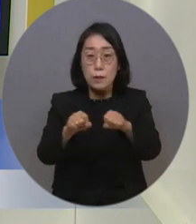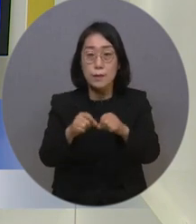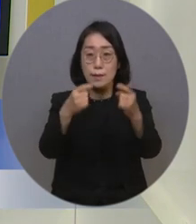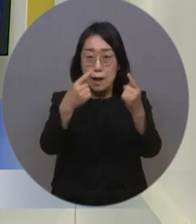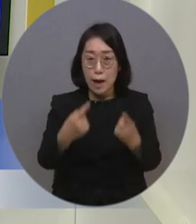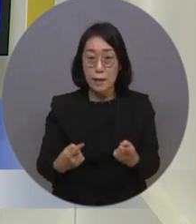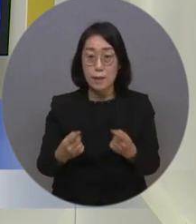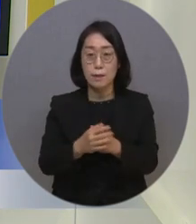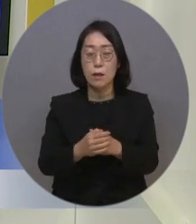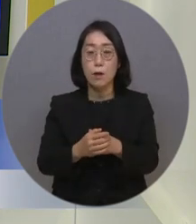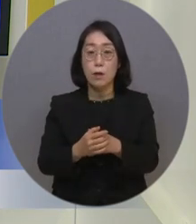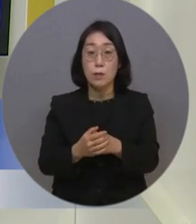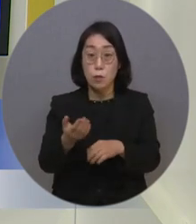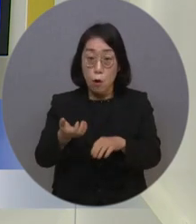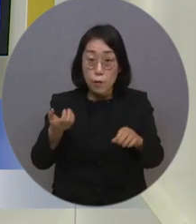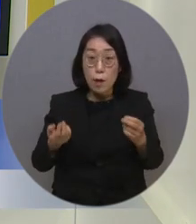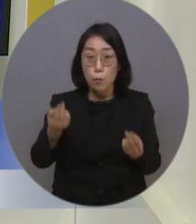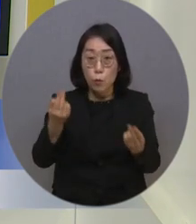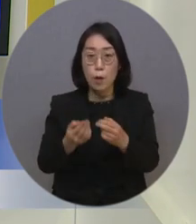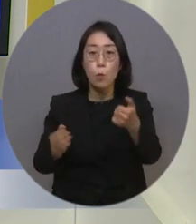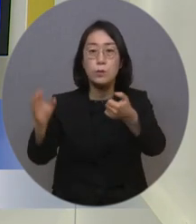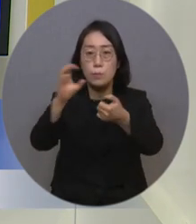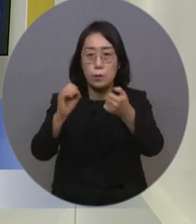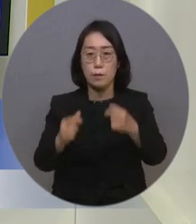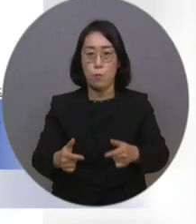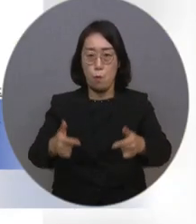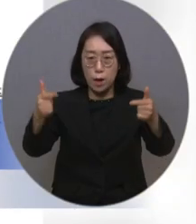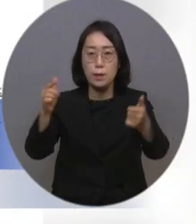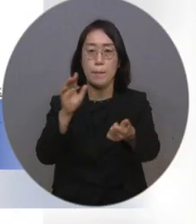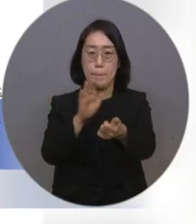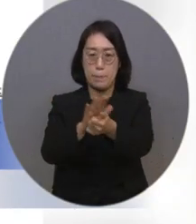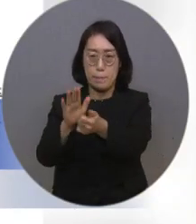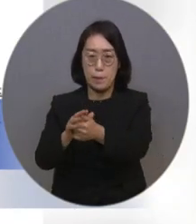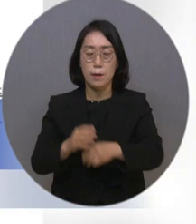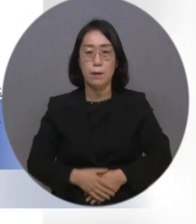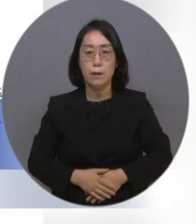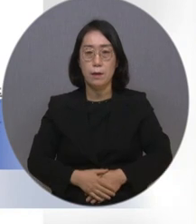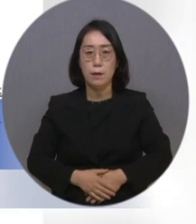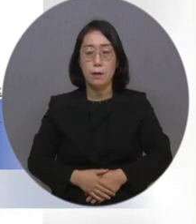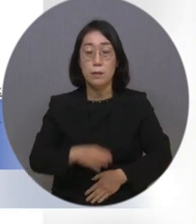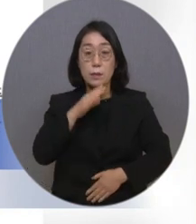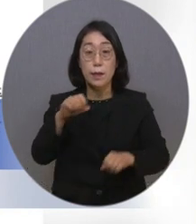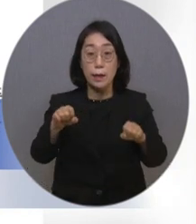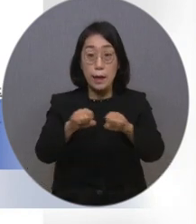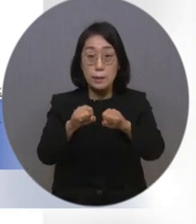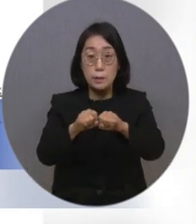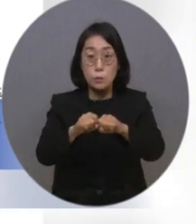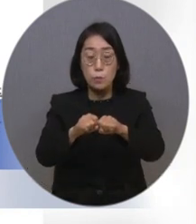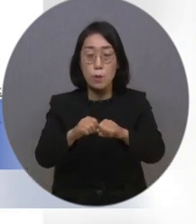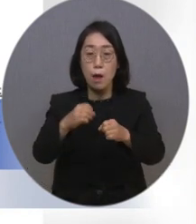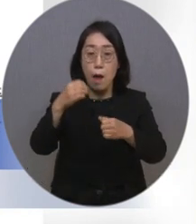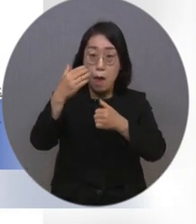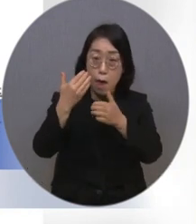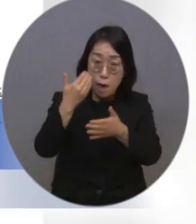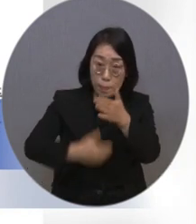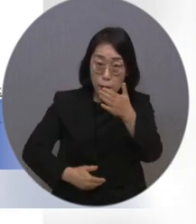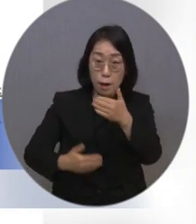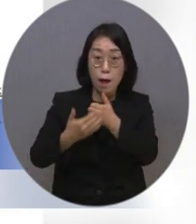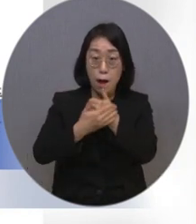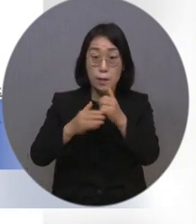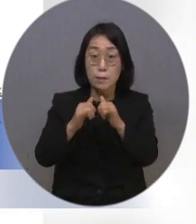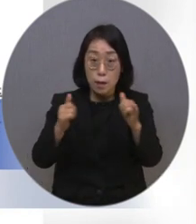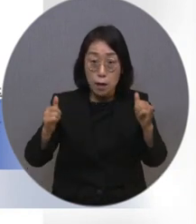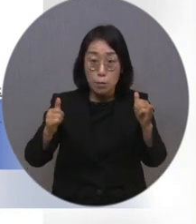할인한도를 기존 대비 50%로 확대합니다 이에 따라 기존 도시가스 요금 경감 혜택을 받고 있는